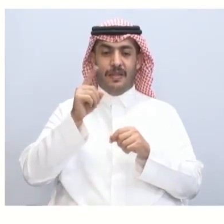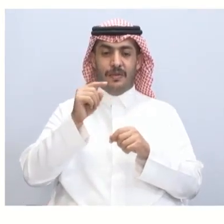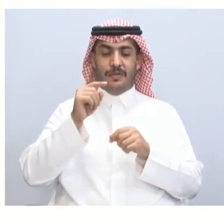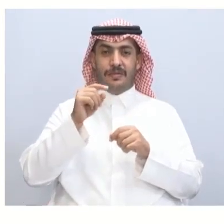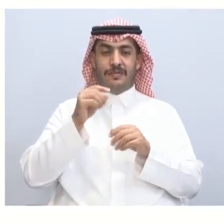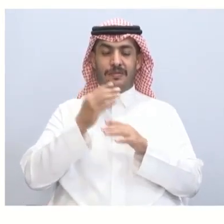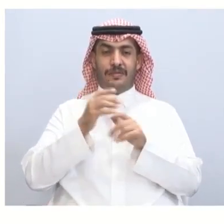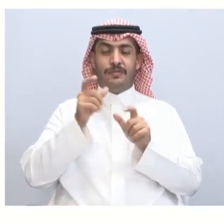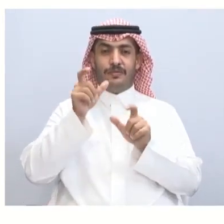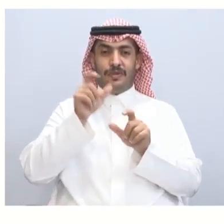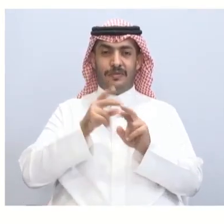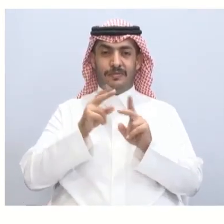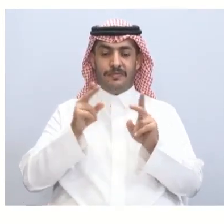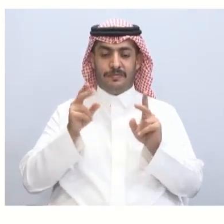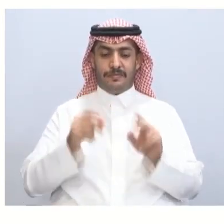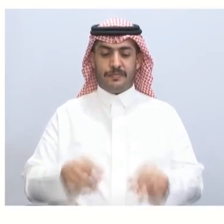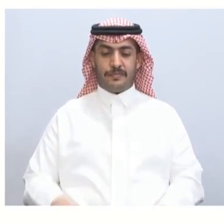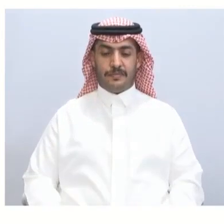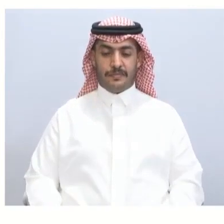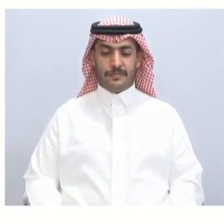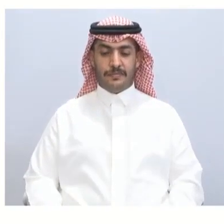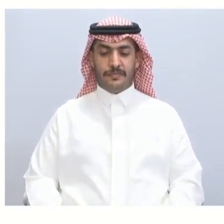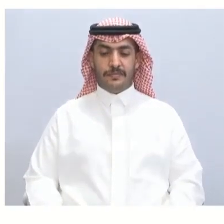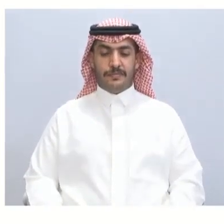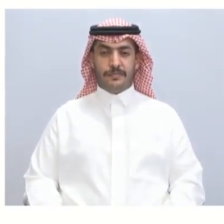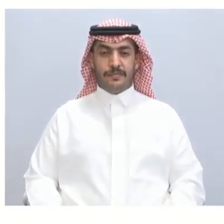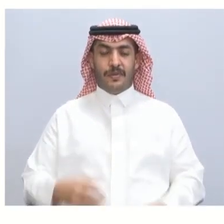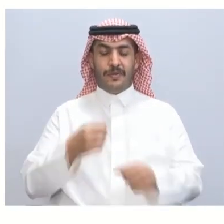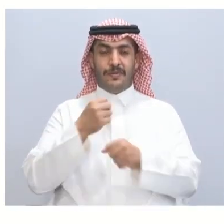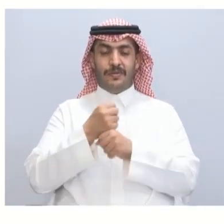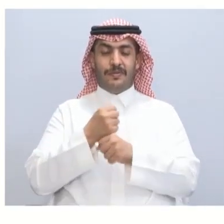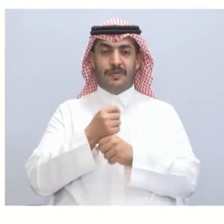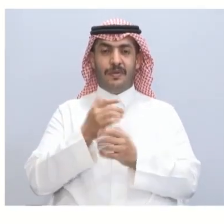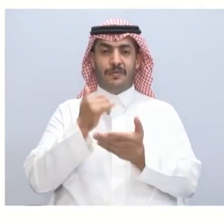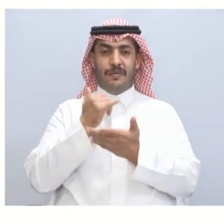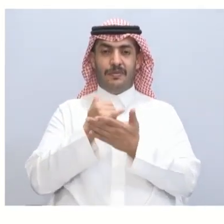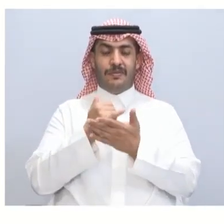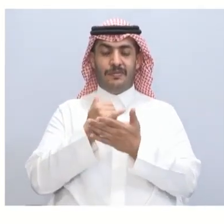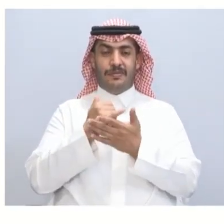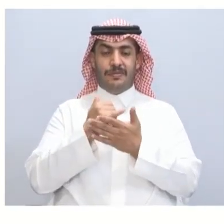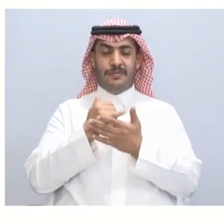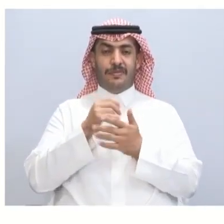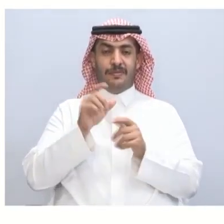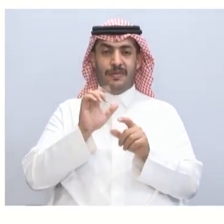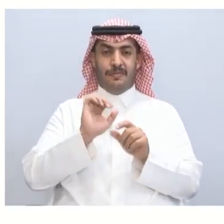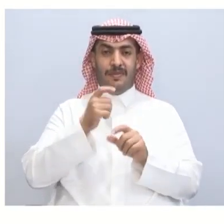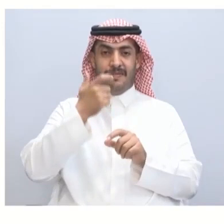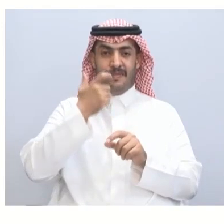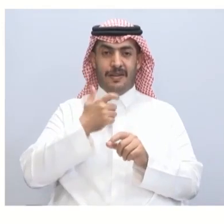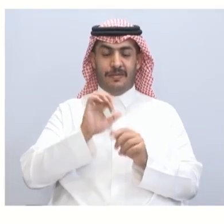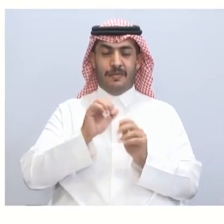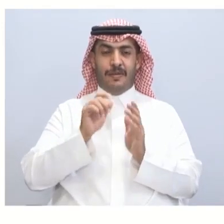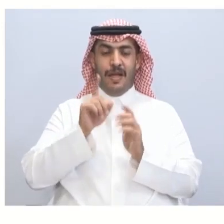لتعدد الادوار وما يترتب عليها من مهام ومسؤوليات فالفرد في الاسره